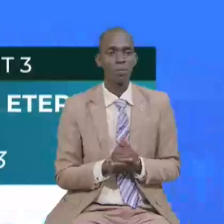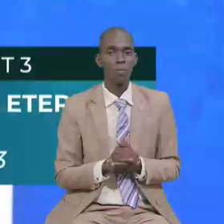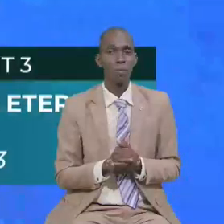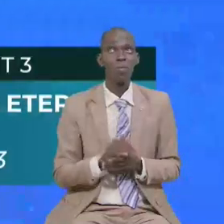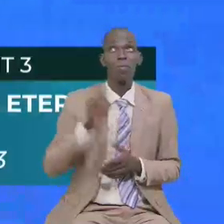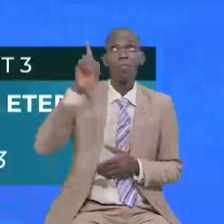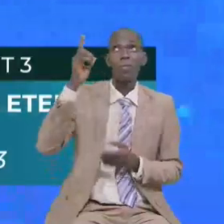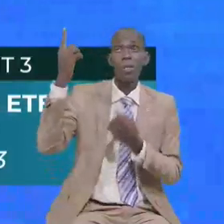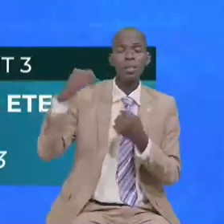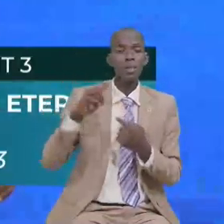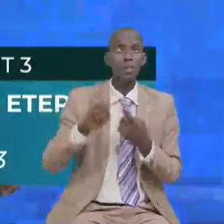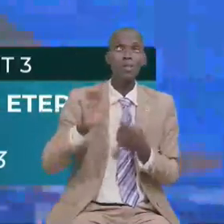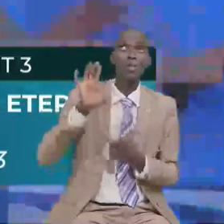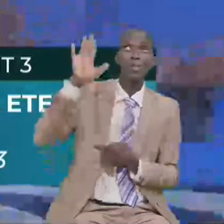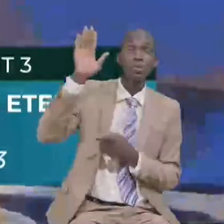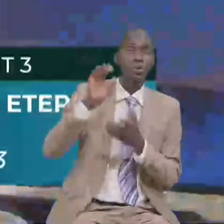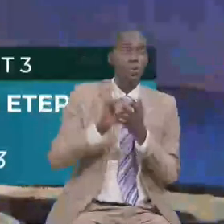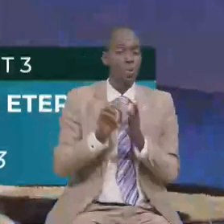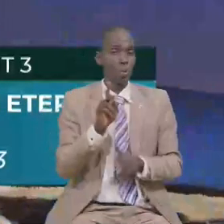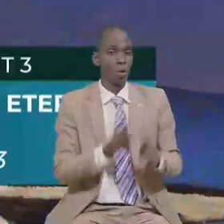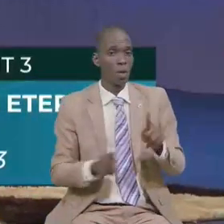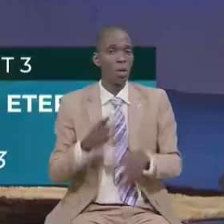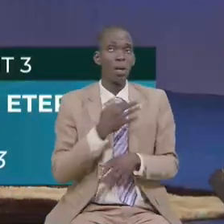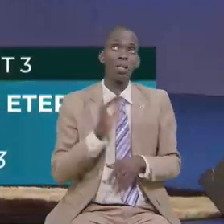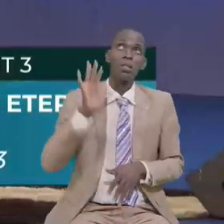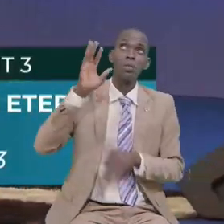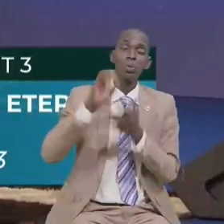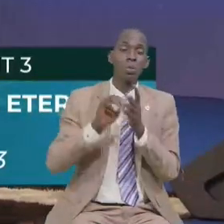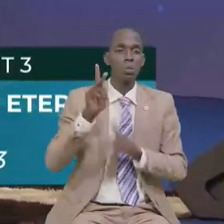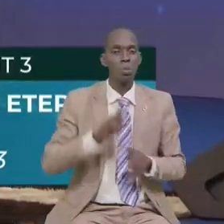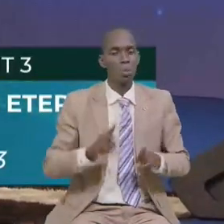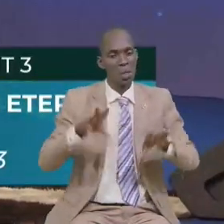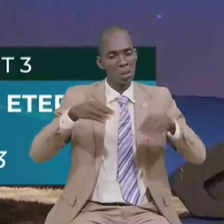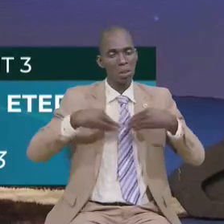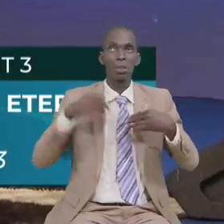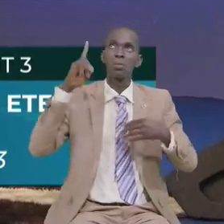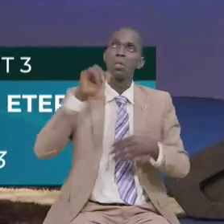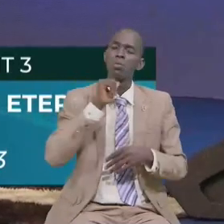Il est venu aux siens. Il est venu. Elle est venue chez les siens